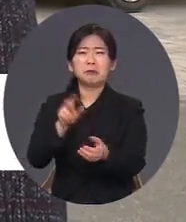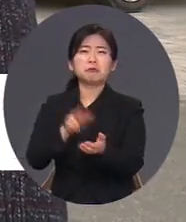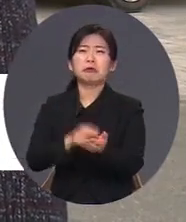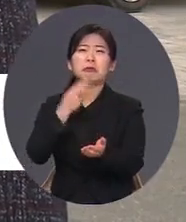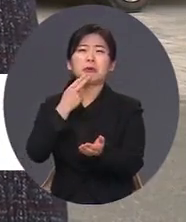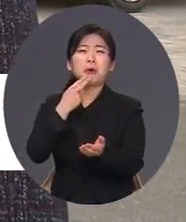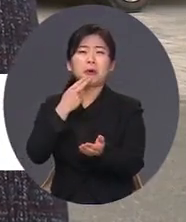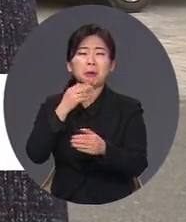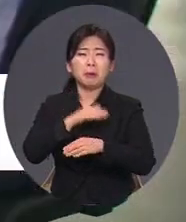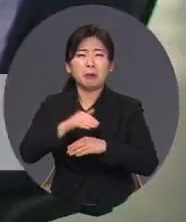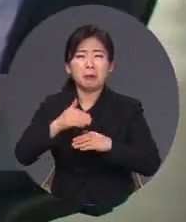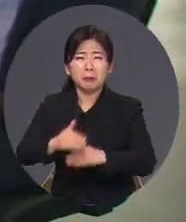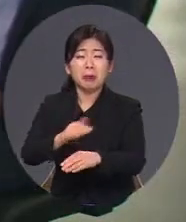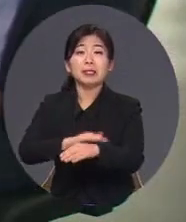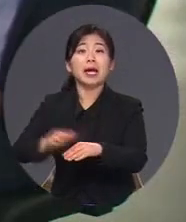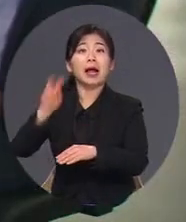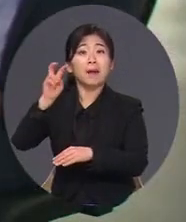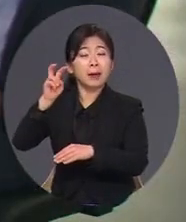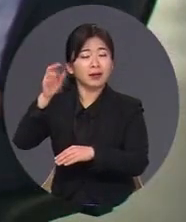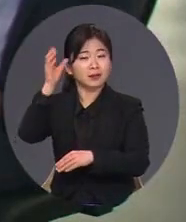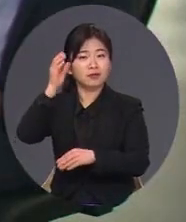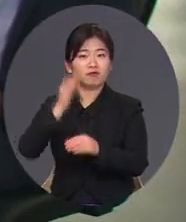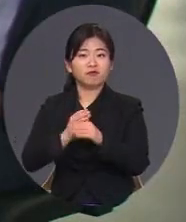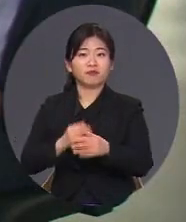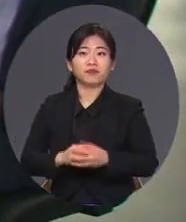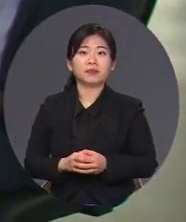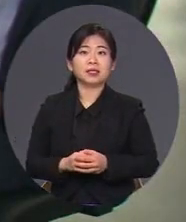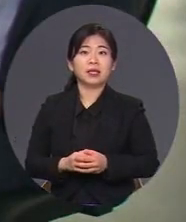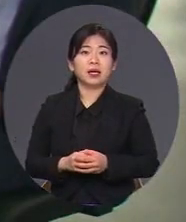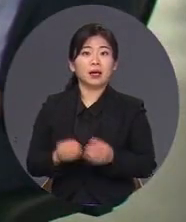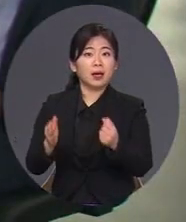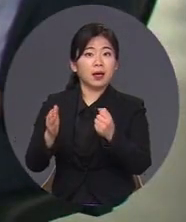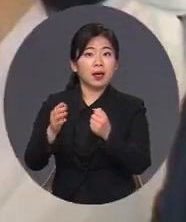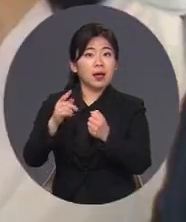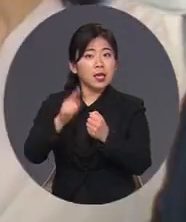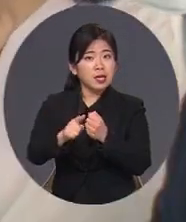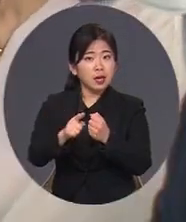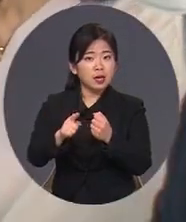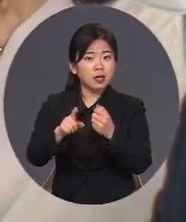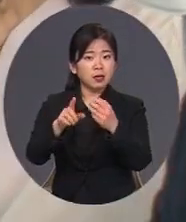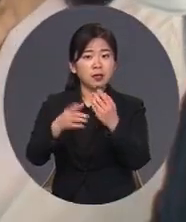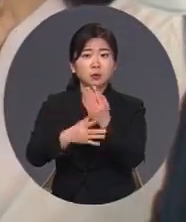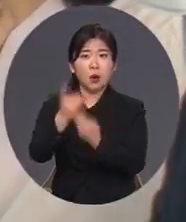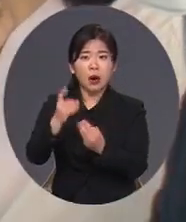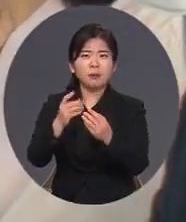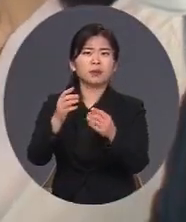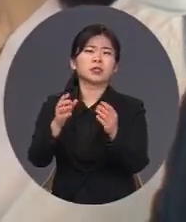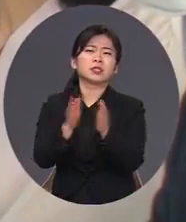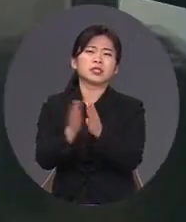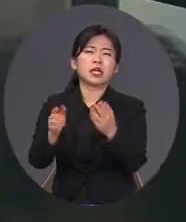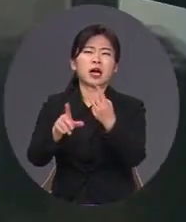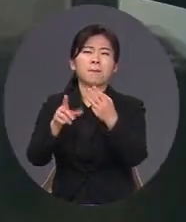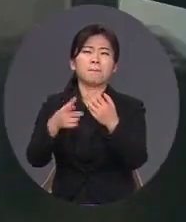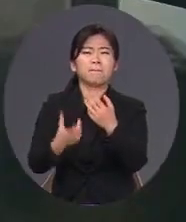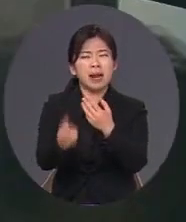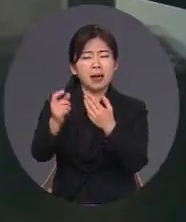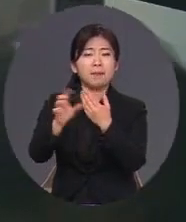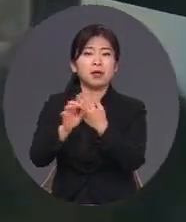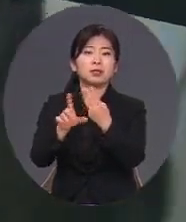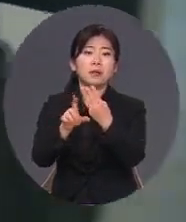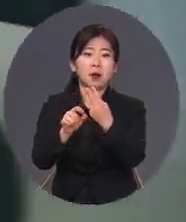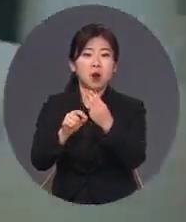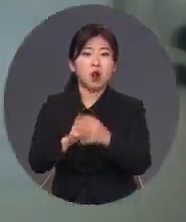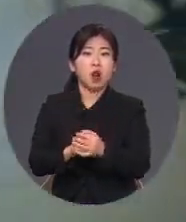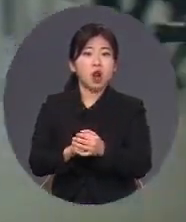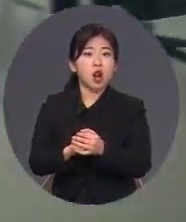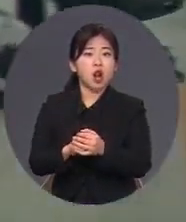이렇게 기대하고 있습니다. 불경 특별지자체의 출범 시기는 빠르면 다음 달. 3개 시도 검토와 20일간의